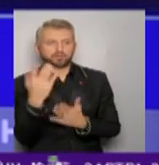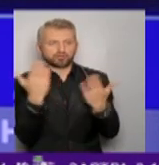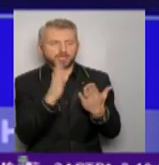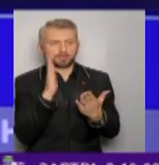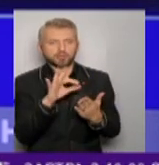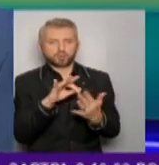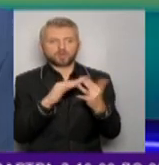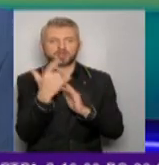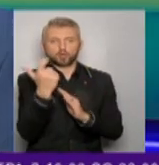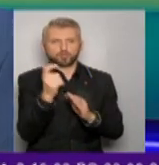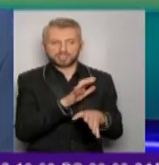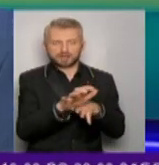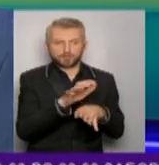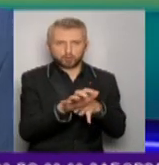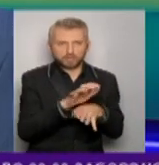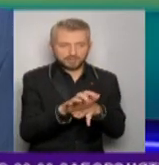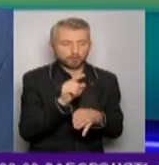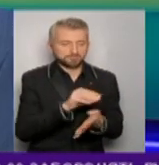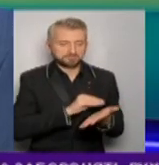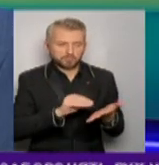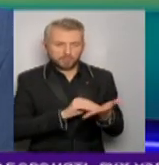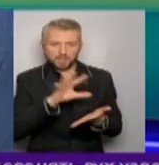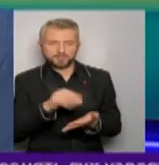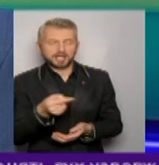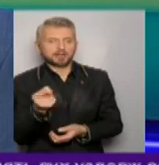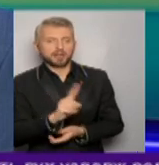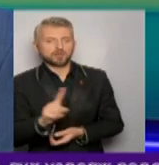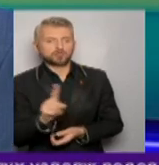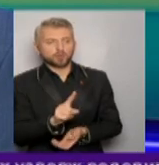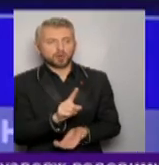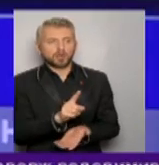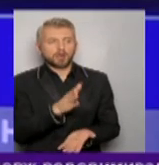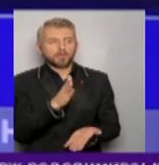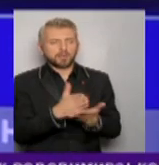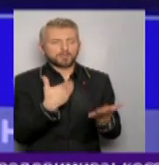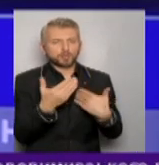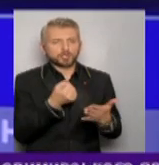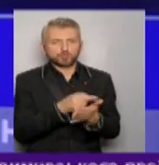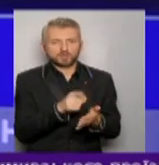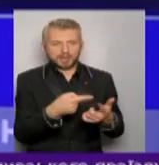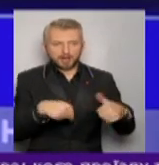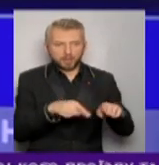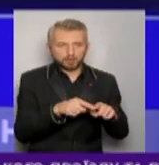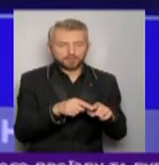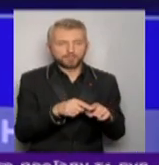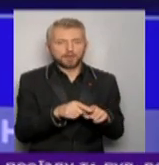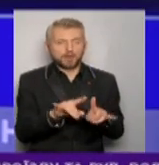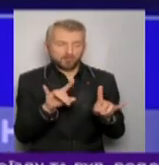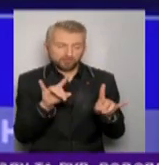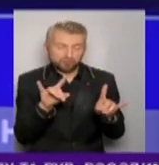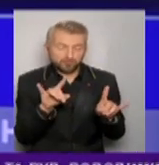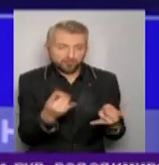сільськогосподарське виробництво, який прописує усе те, що має відношення до цієї галузі. Чіткі